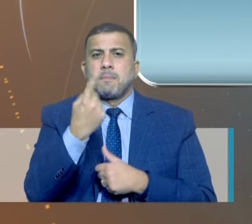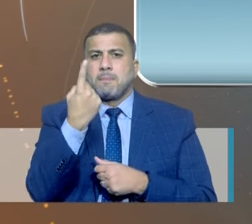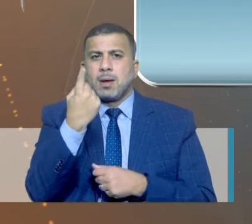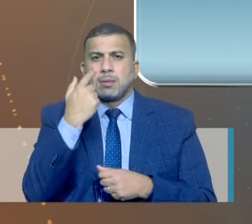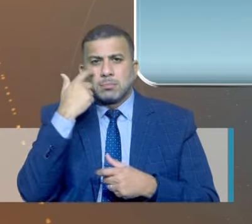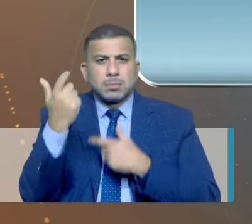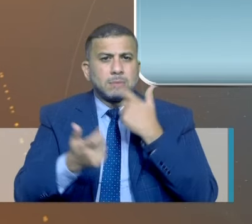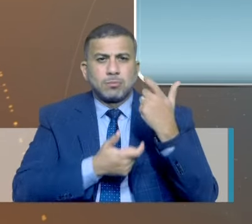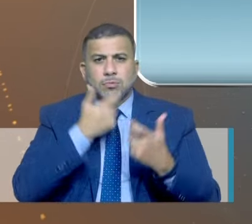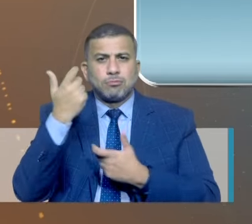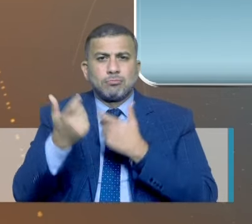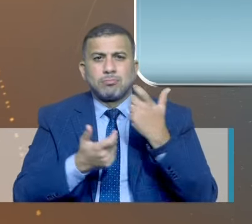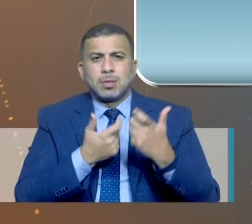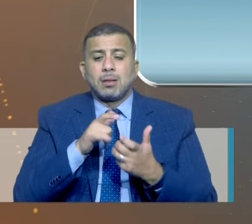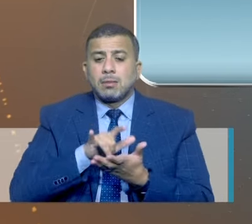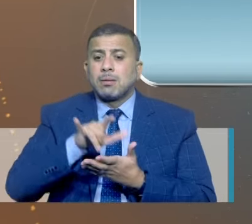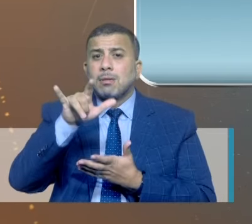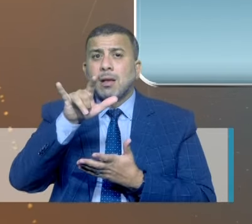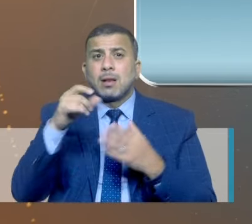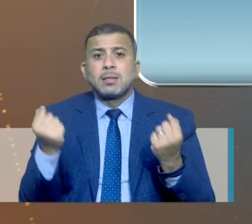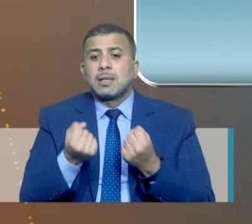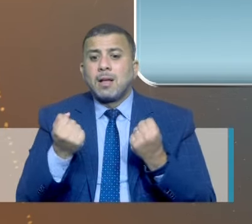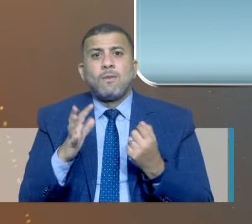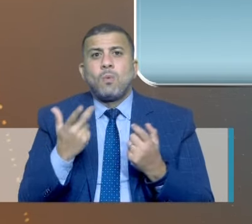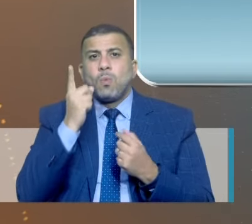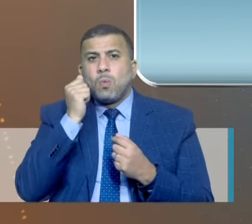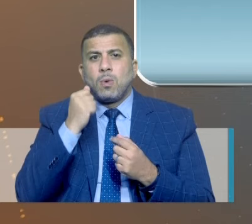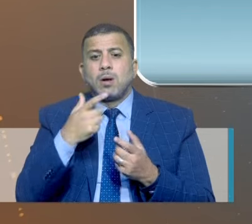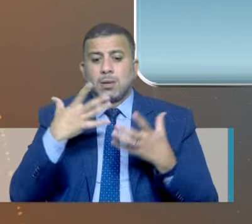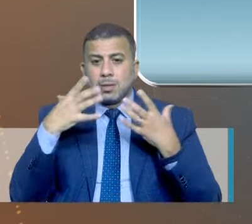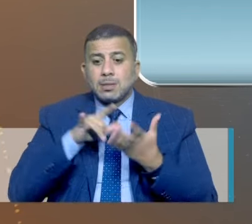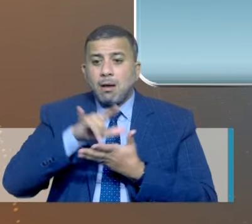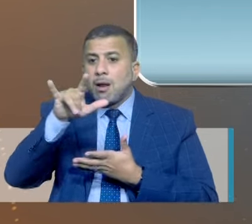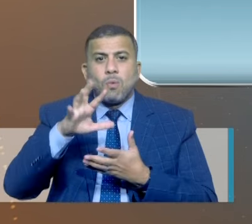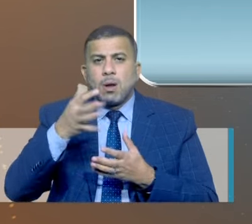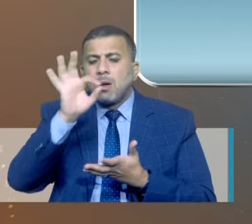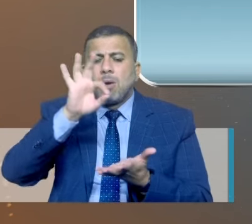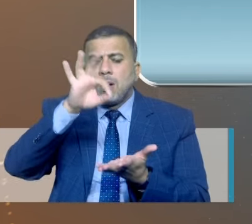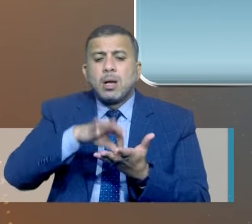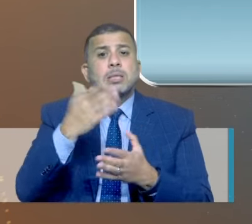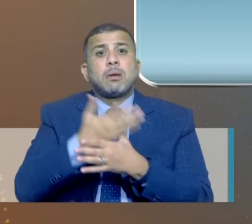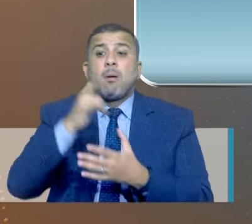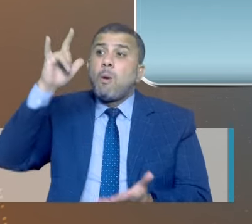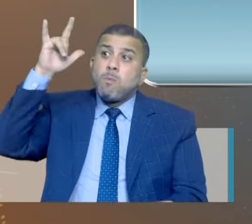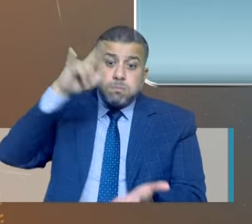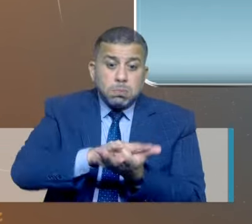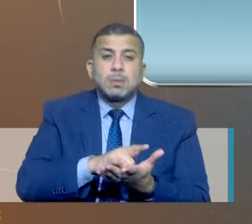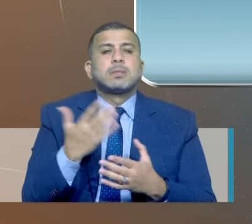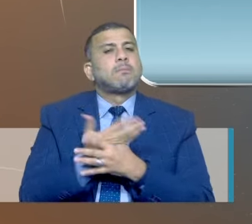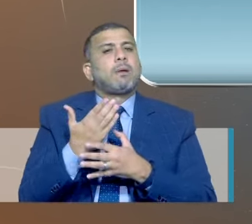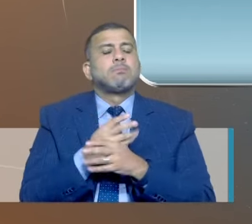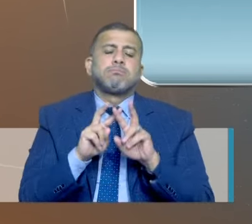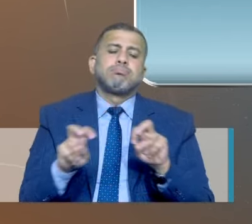وتحقيقاتها للعثور على الطيار المتدرب وجسم الطائره وتحديد اسباب الحادث